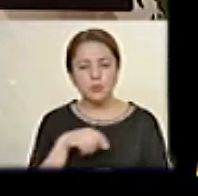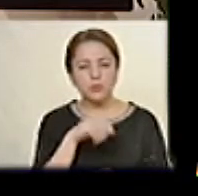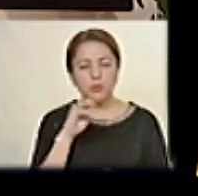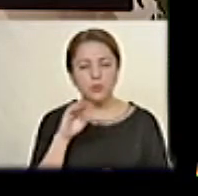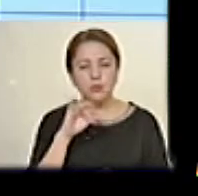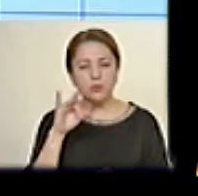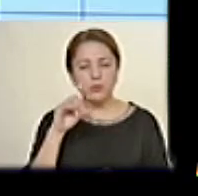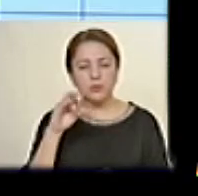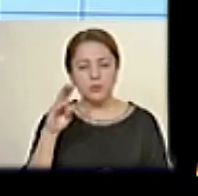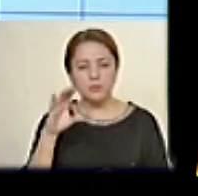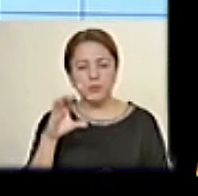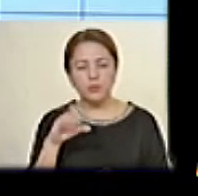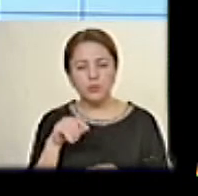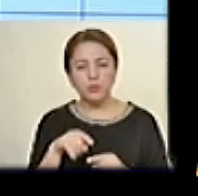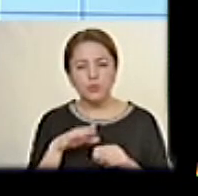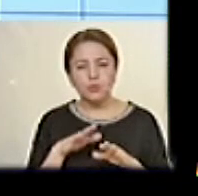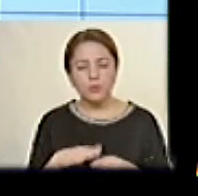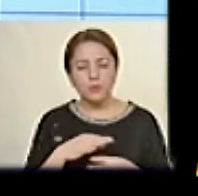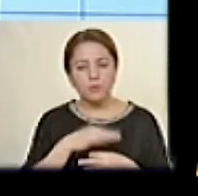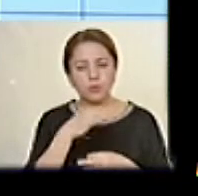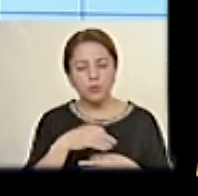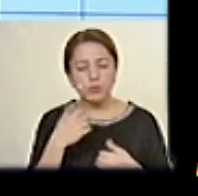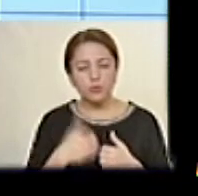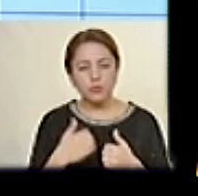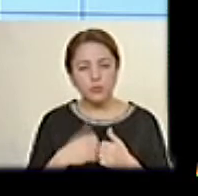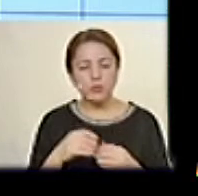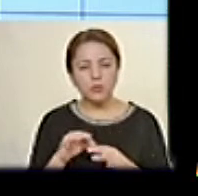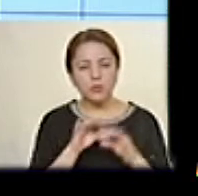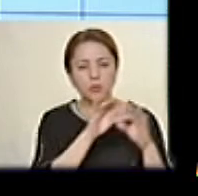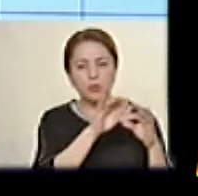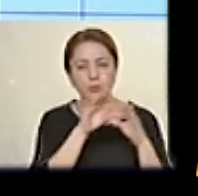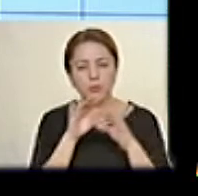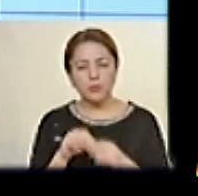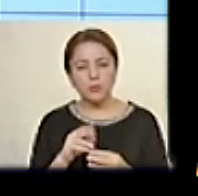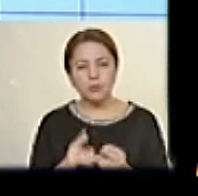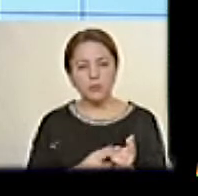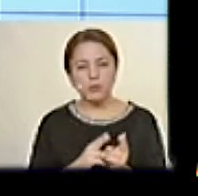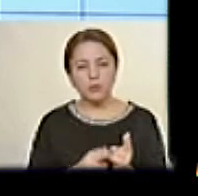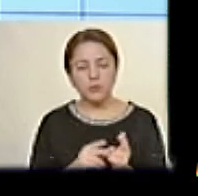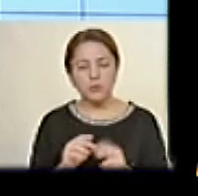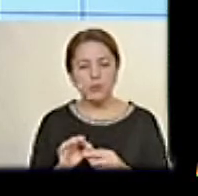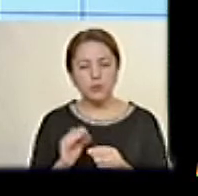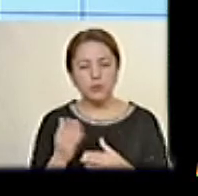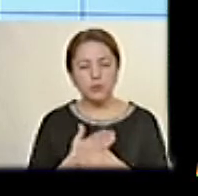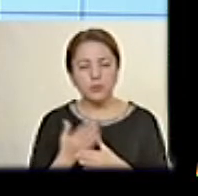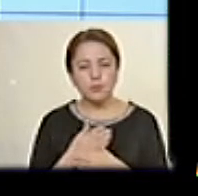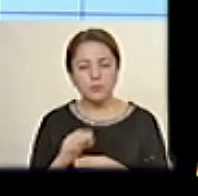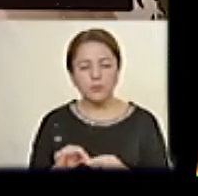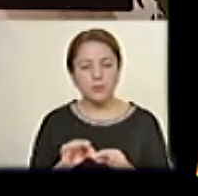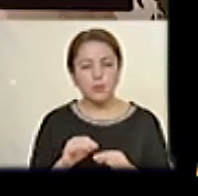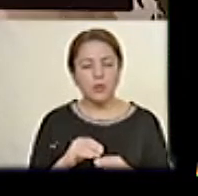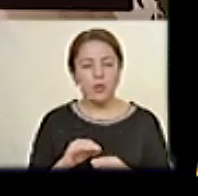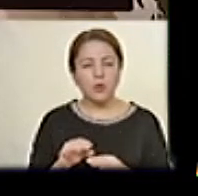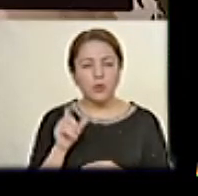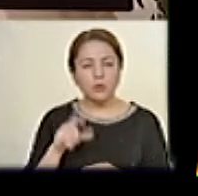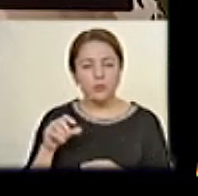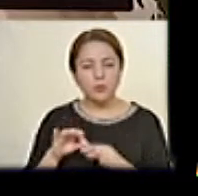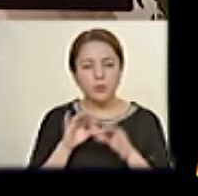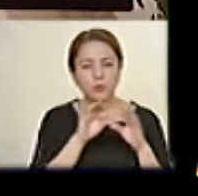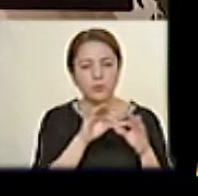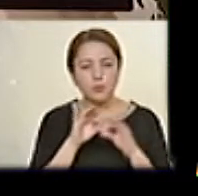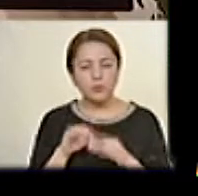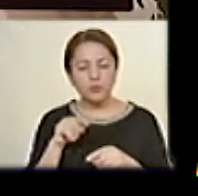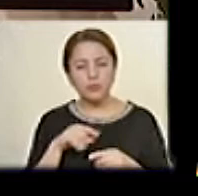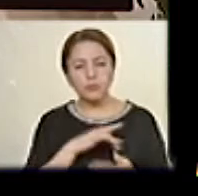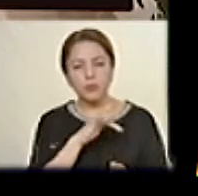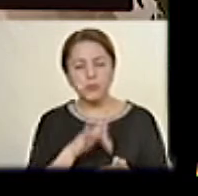joyda nafaqat ana shu viloyatlar o'rtasida tashilayotgan, ya'ni poyezdlar orqali tashilayotgan yo'lovchilar, balki aynan ana shu poytaxtimizda